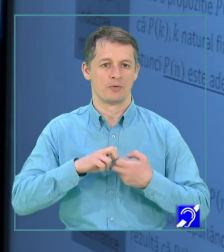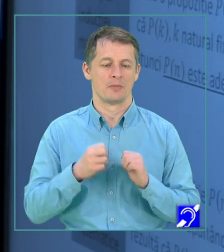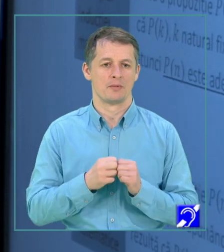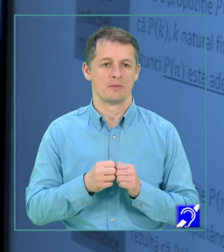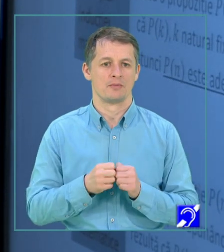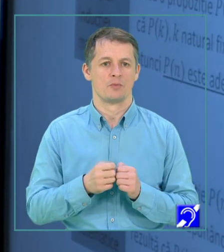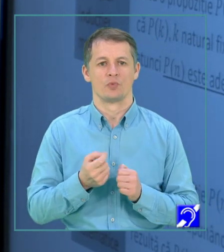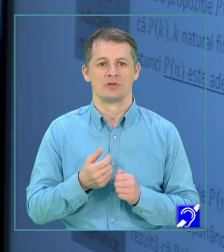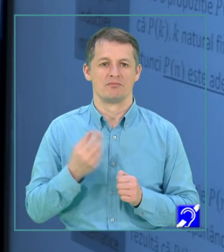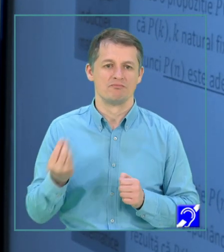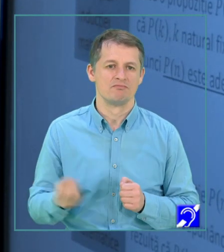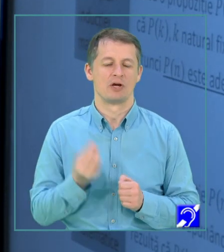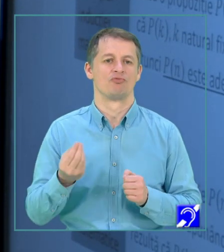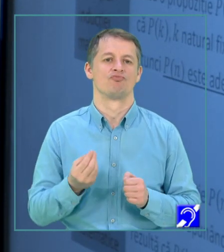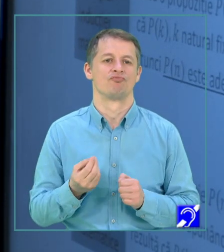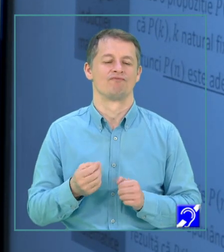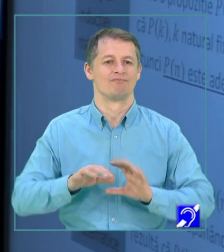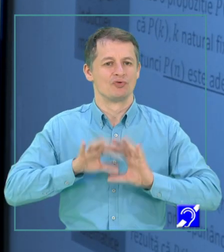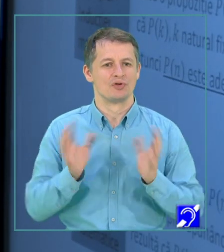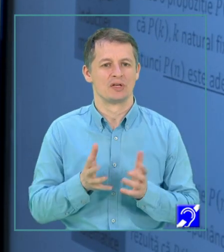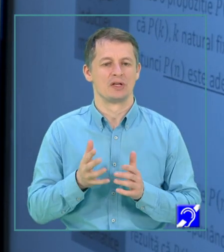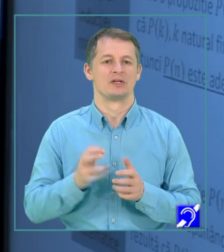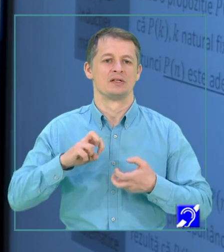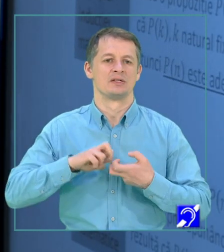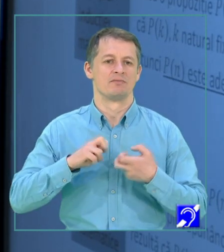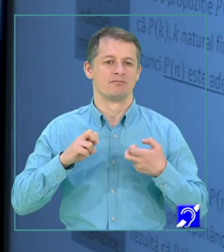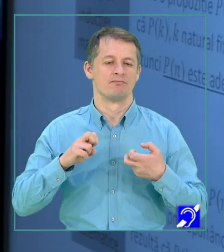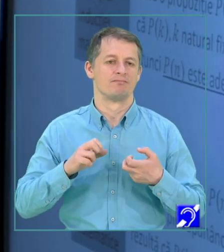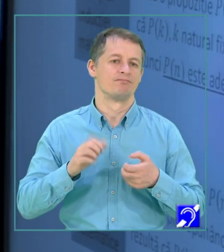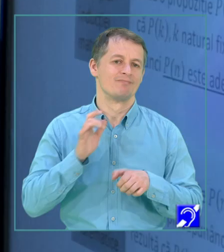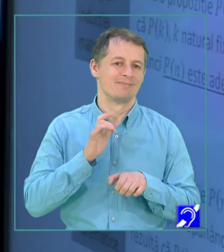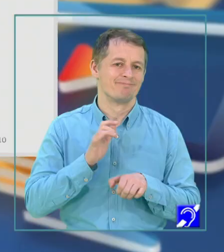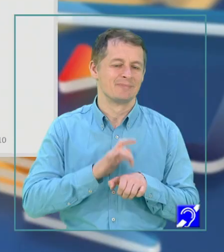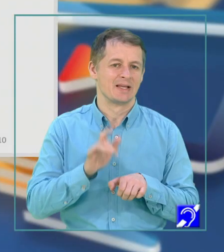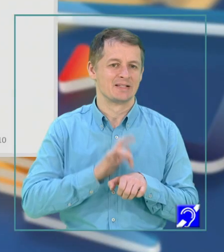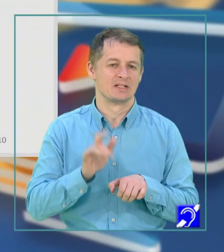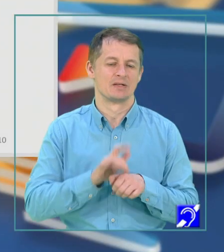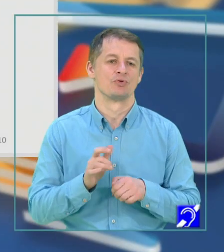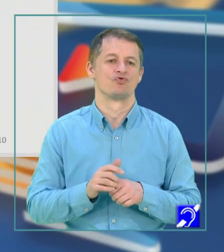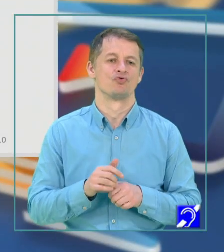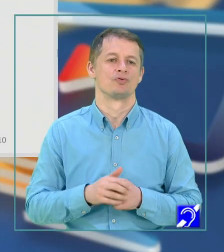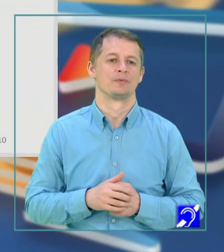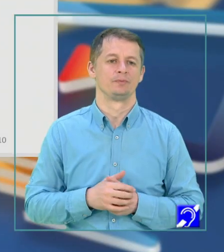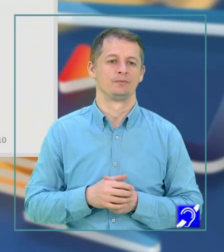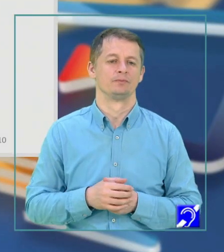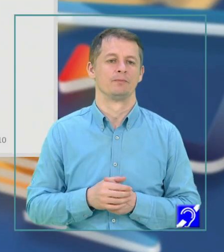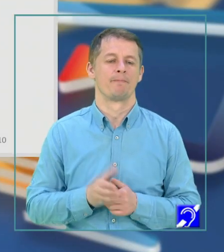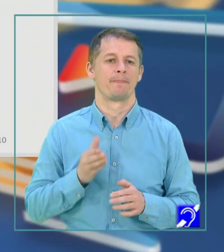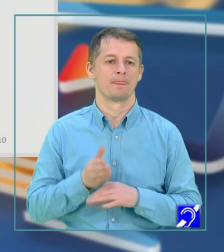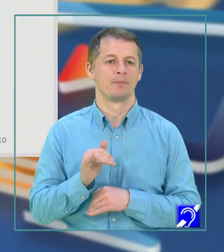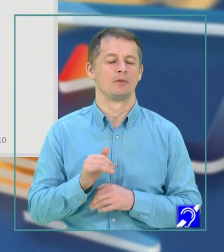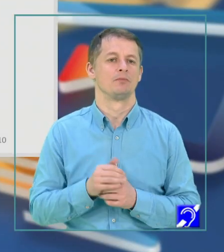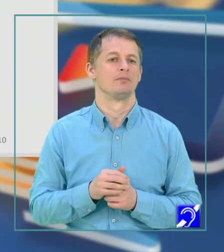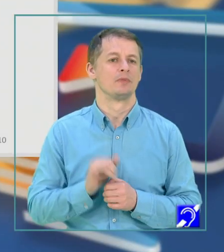mai general și să exersăm puțin generalizarea. Vom demonstra prin inducție matematică